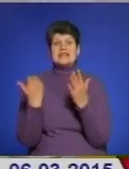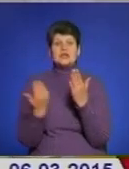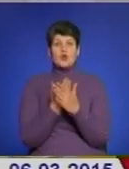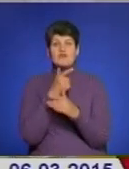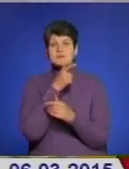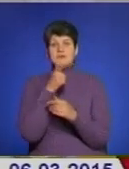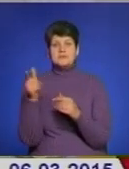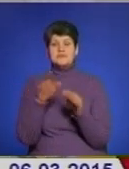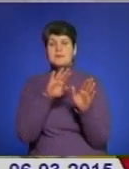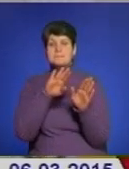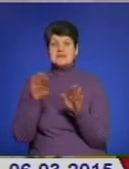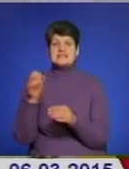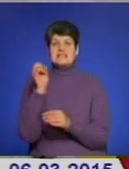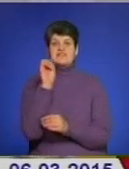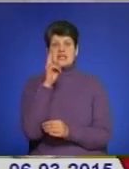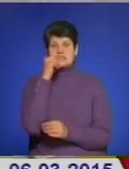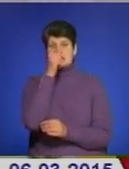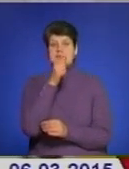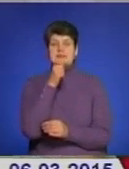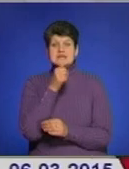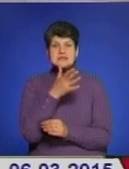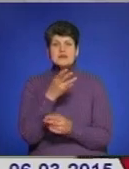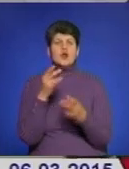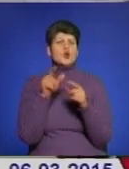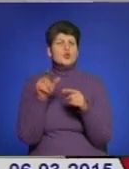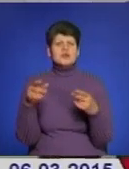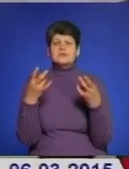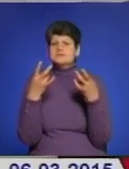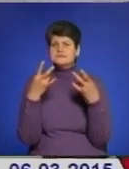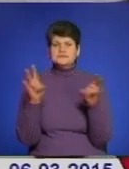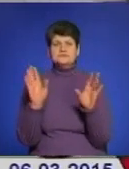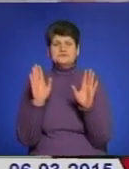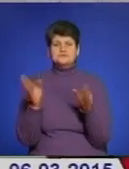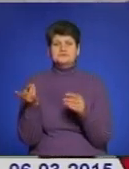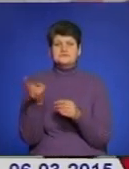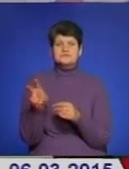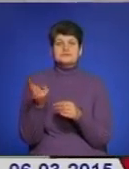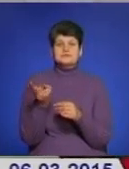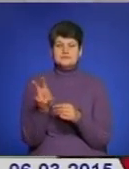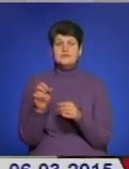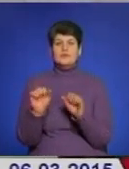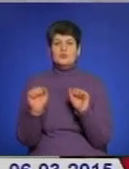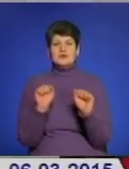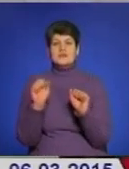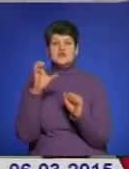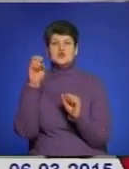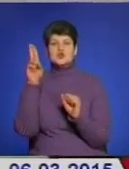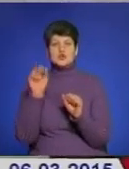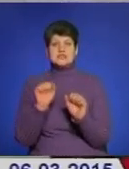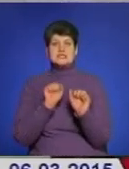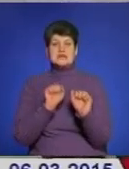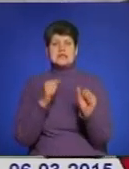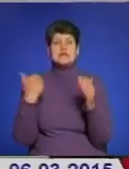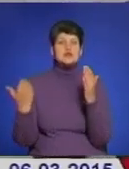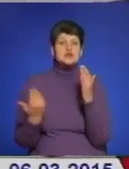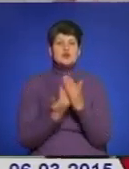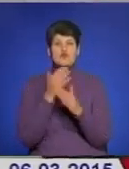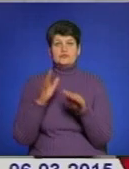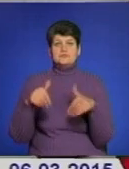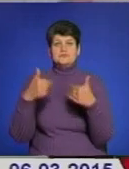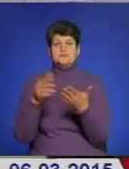після 12 місяців людям вже не треба буде ходити в управління соцзахисту і заново